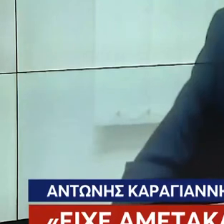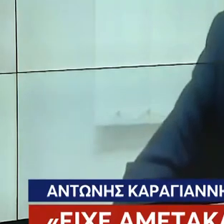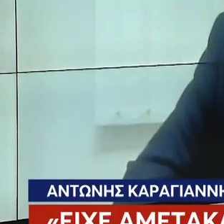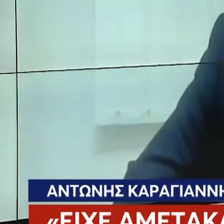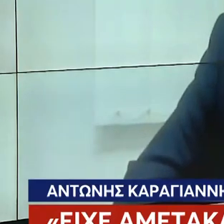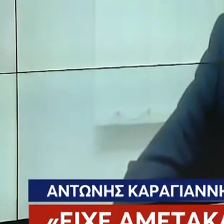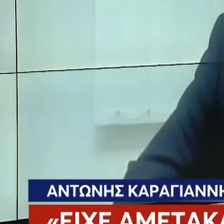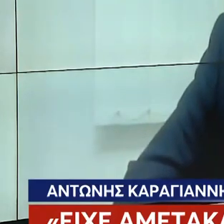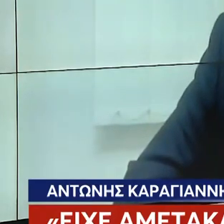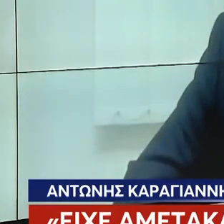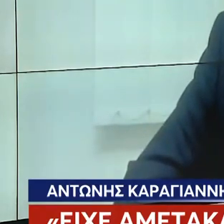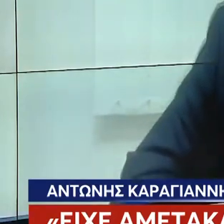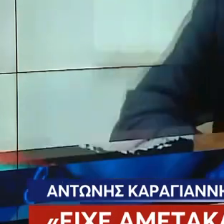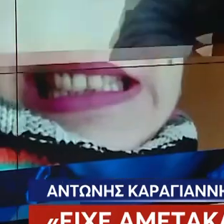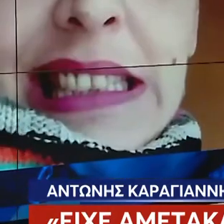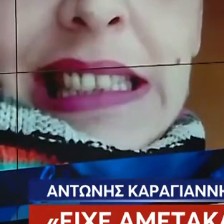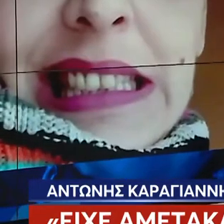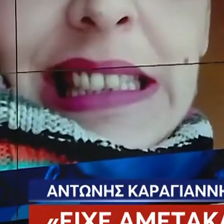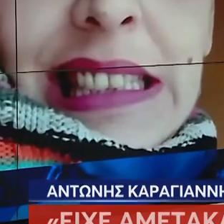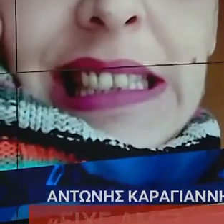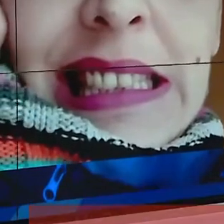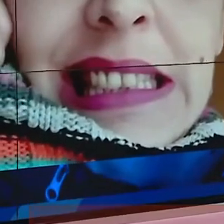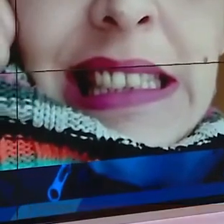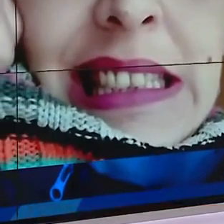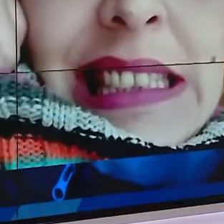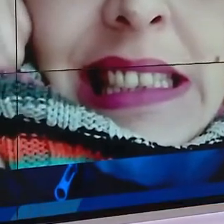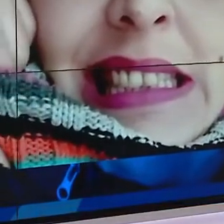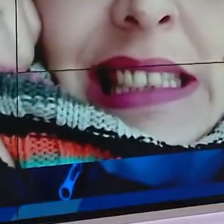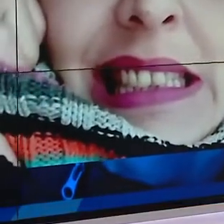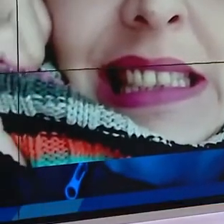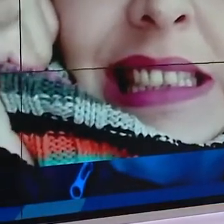Σας ευχαριστώ πάρα πολύ, κύριε Καραγιάννη. Ευχαριστώ πραγματικά. Θα τραβήξω μια γραμμή σε αυτό.